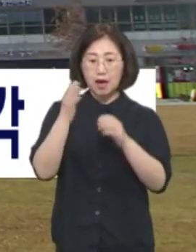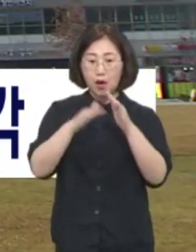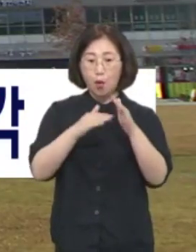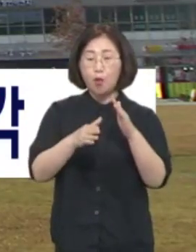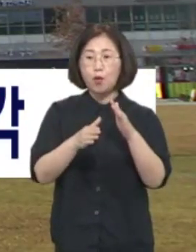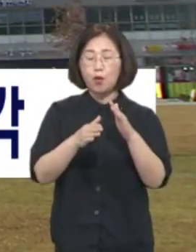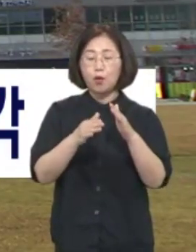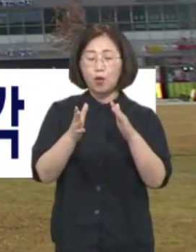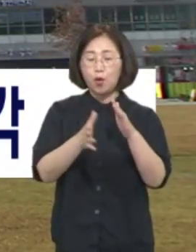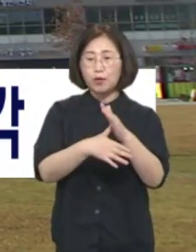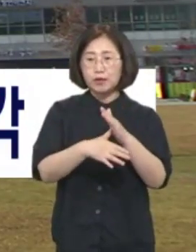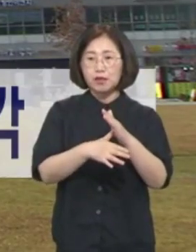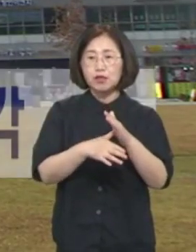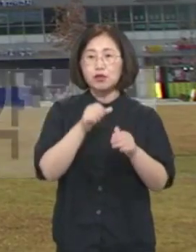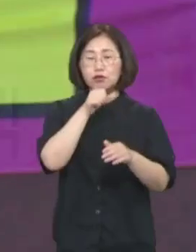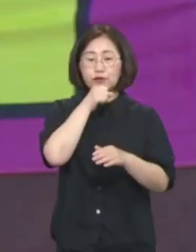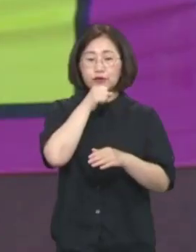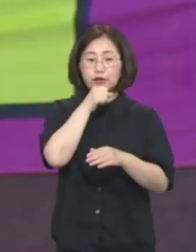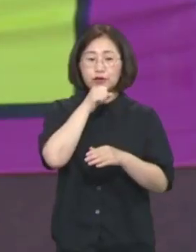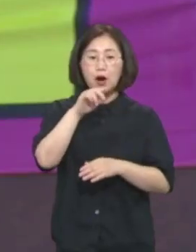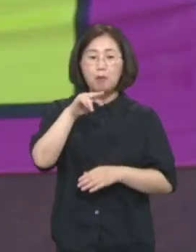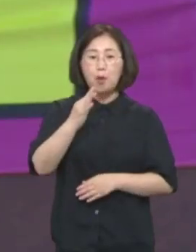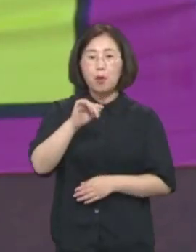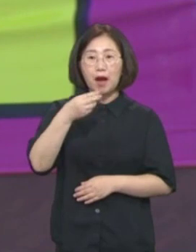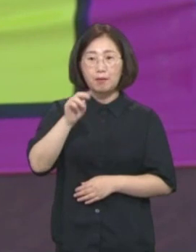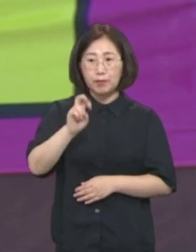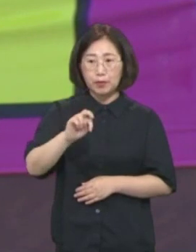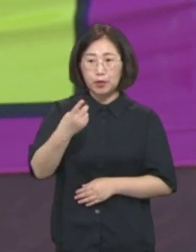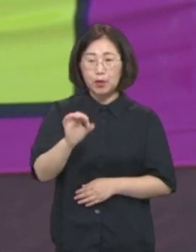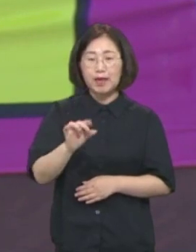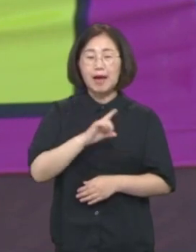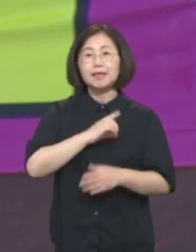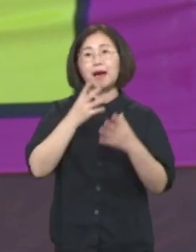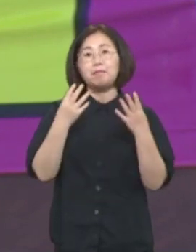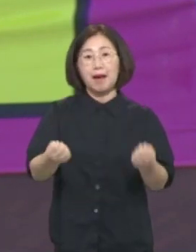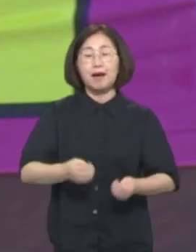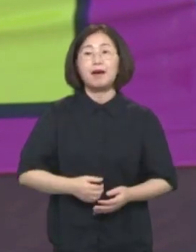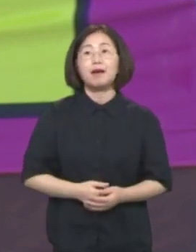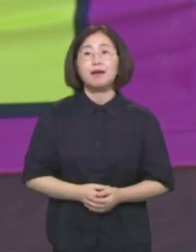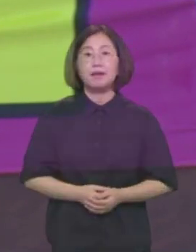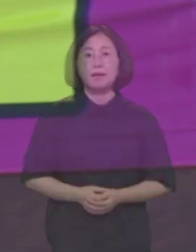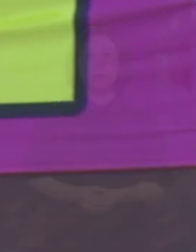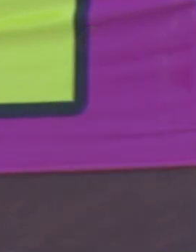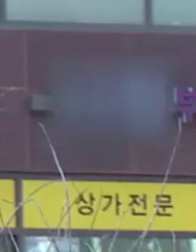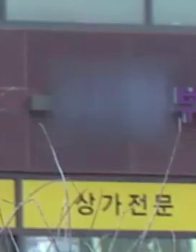공실률은 보람동 세종시청 인근 금강변 특화상가 지역이 가장 높았습니다.